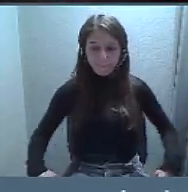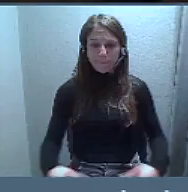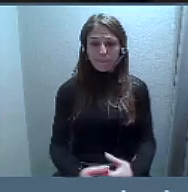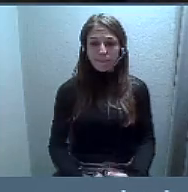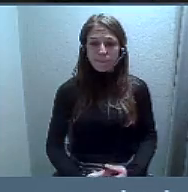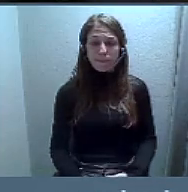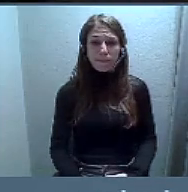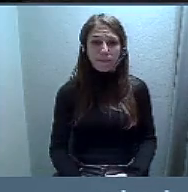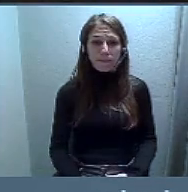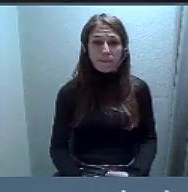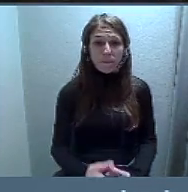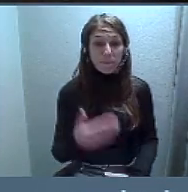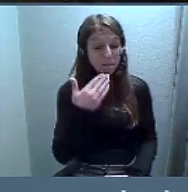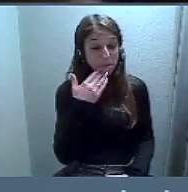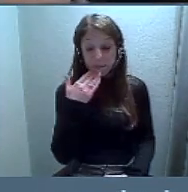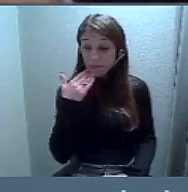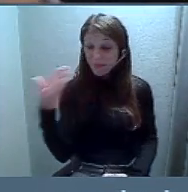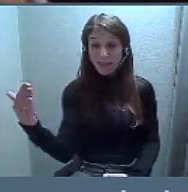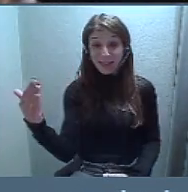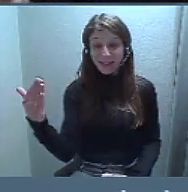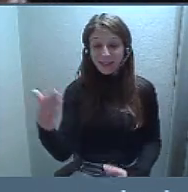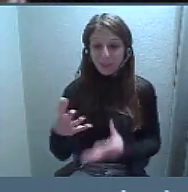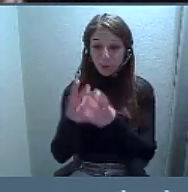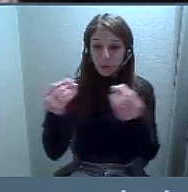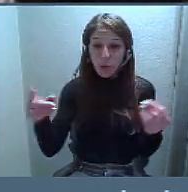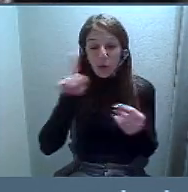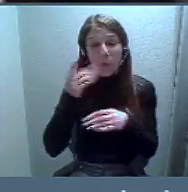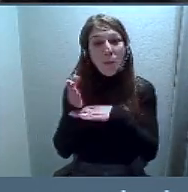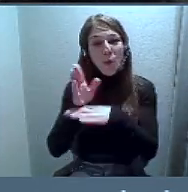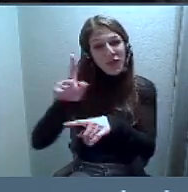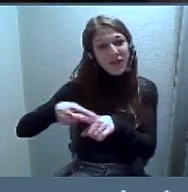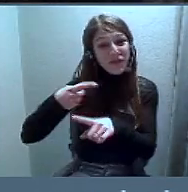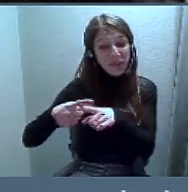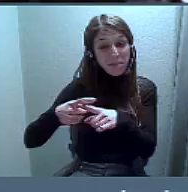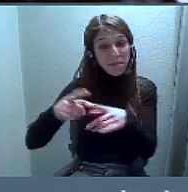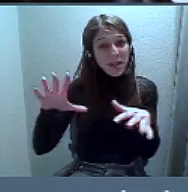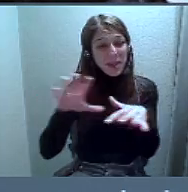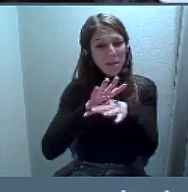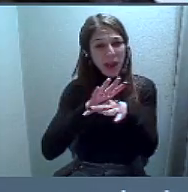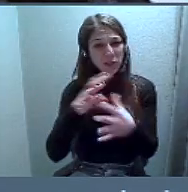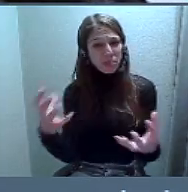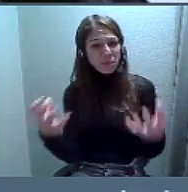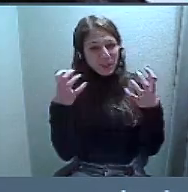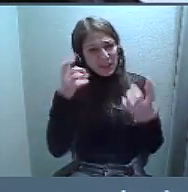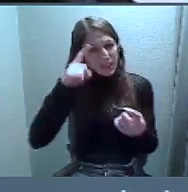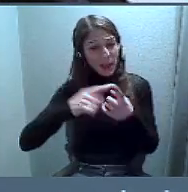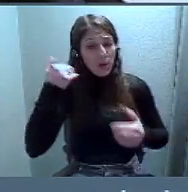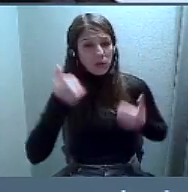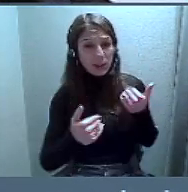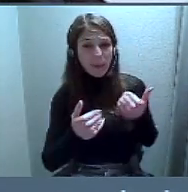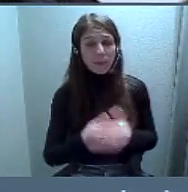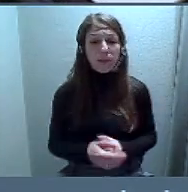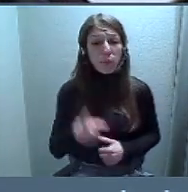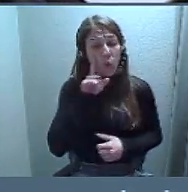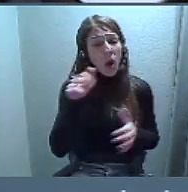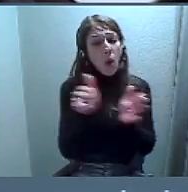Je voulais vous remercier vraiment beaucoup de nous avoir montré ce film, qui a donné des belles images à la France par rapport au handicap, parce que moi, mon rôle, c'est mon combat,